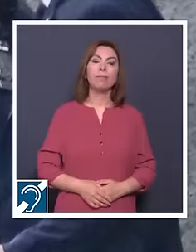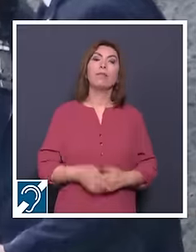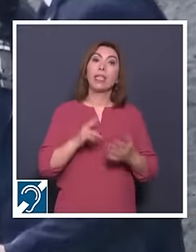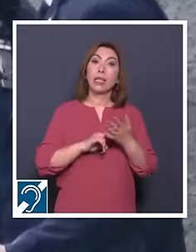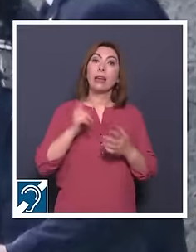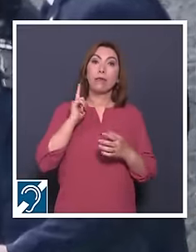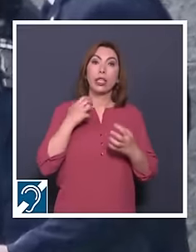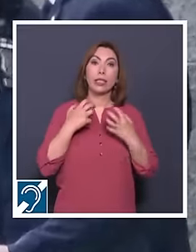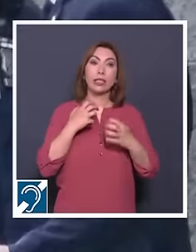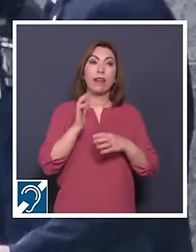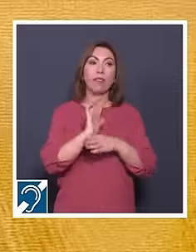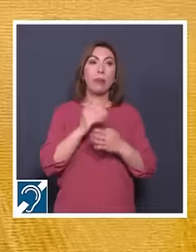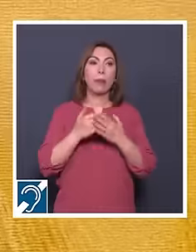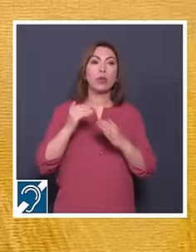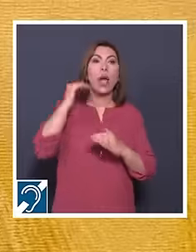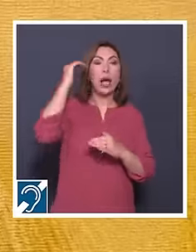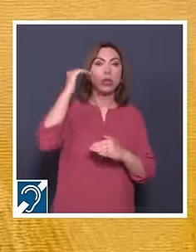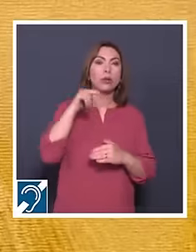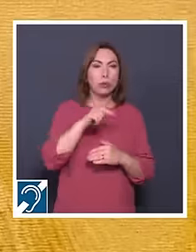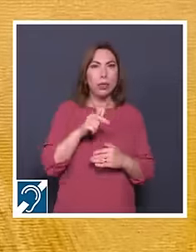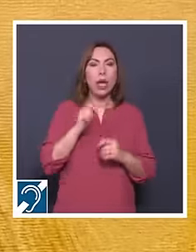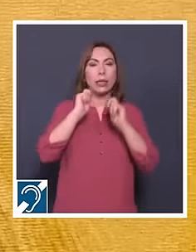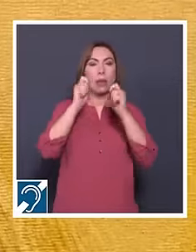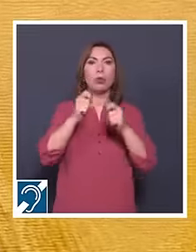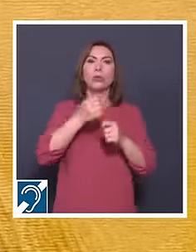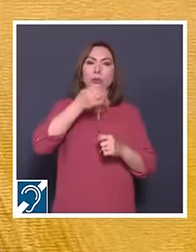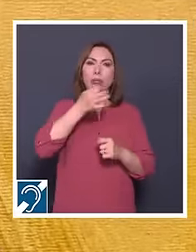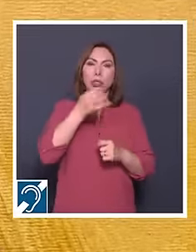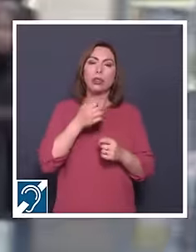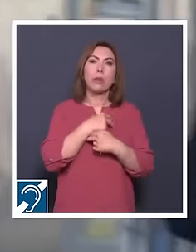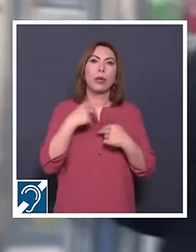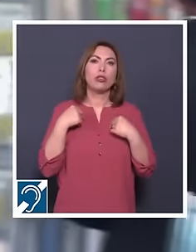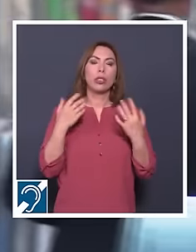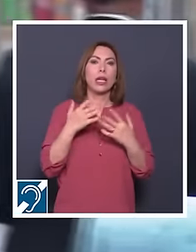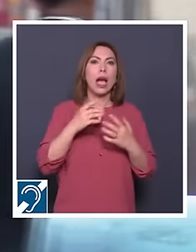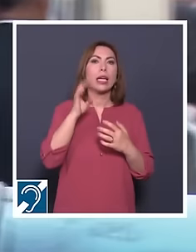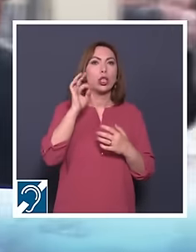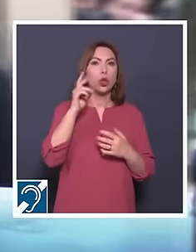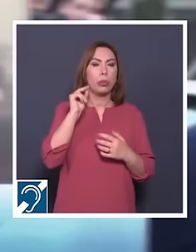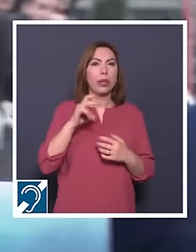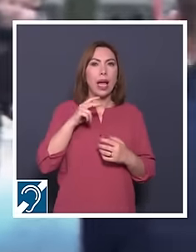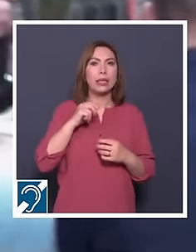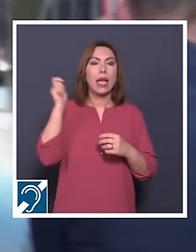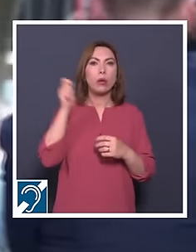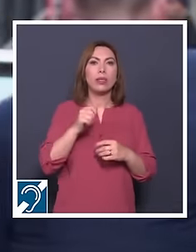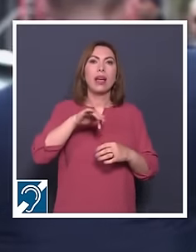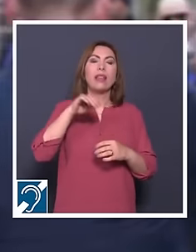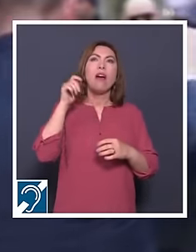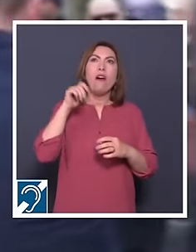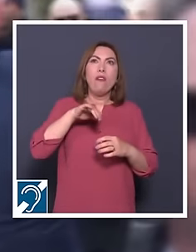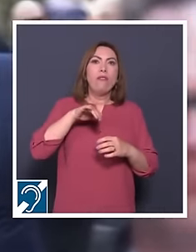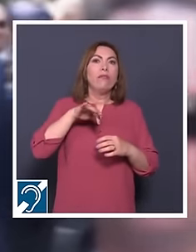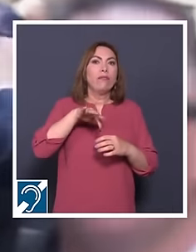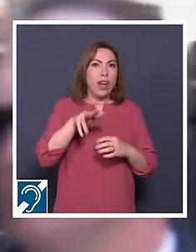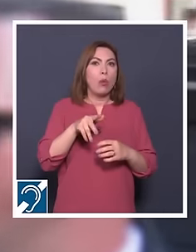Iar fosta actriță de filme pentru adulți, Stormy Daniels, a depus mărturie în procesul în care Donald Trump este acuzat de fraudă fiscală după ce a